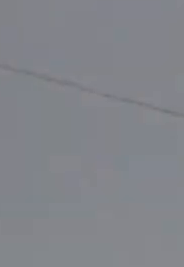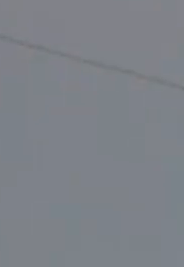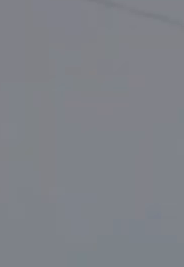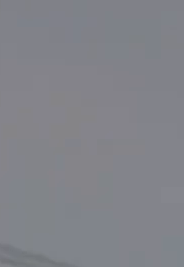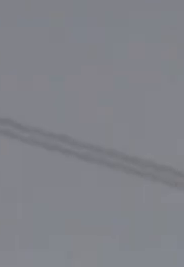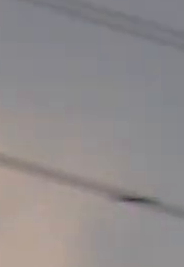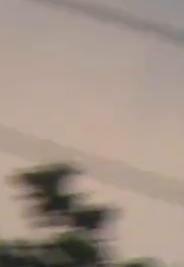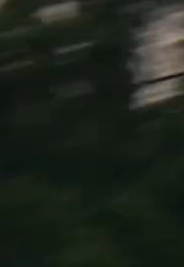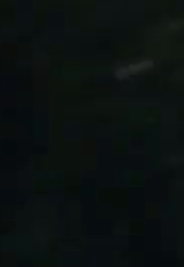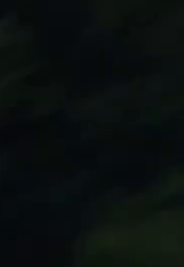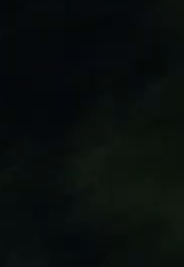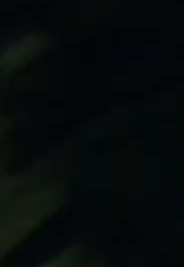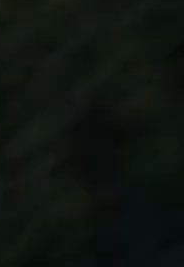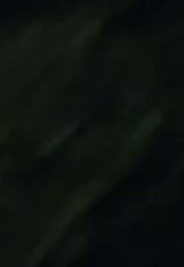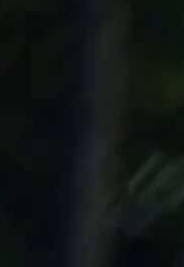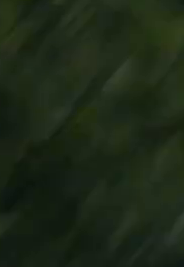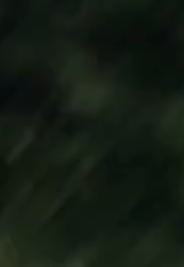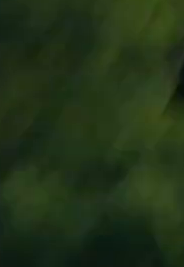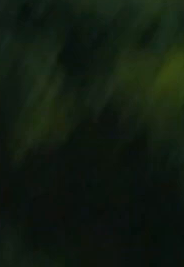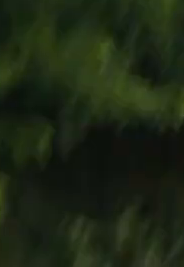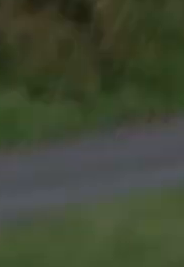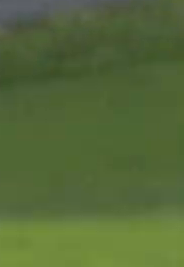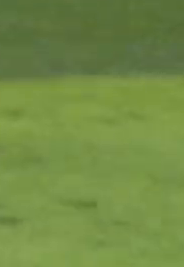아 힘들어.